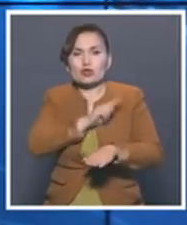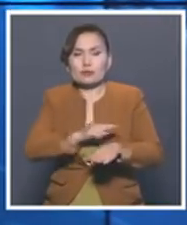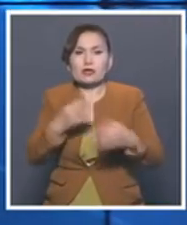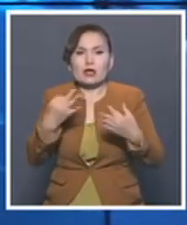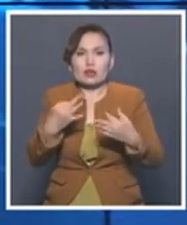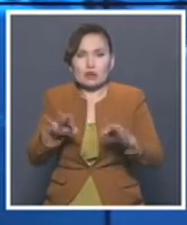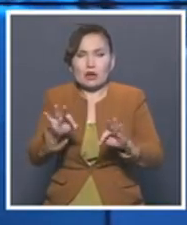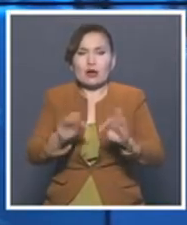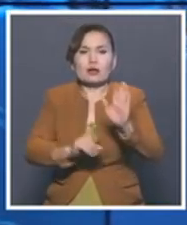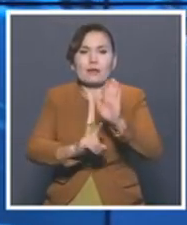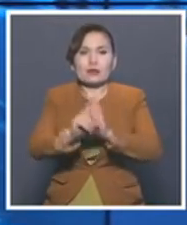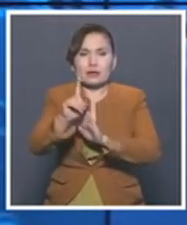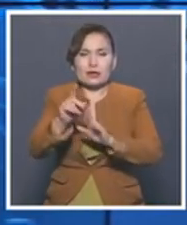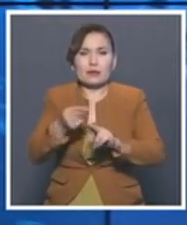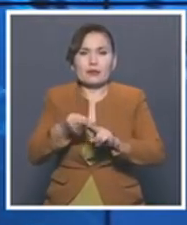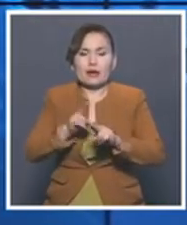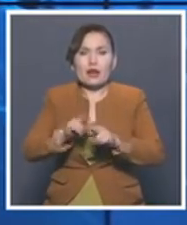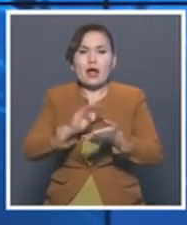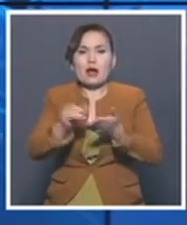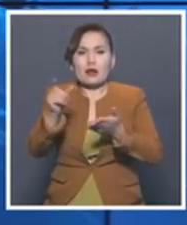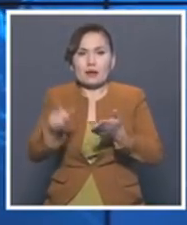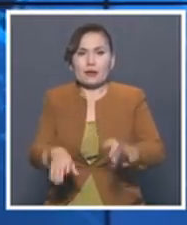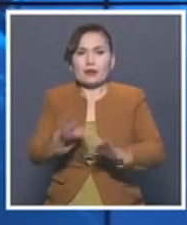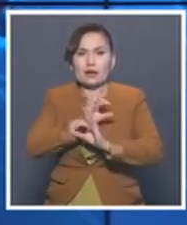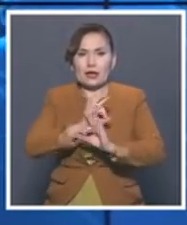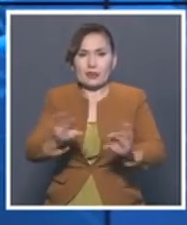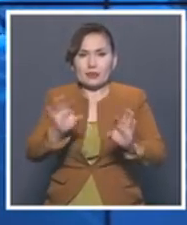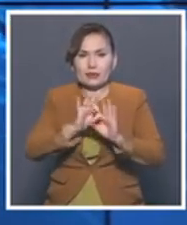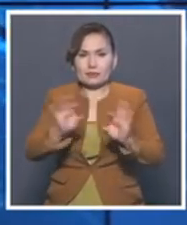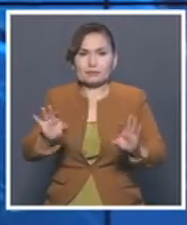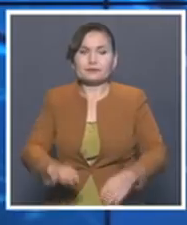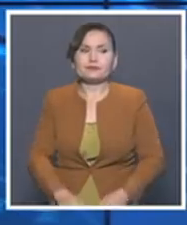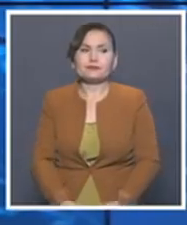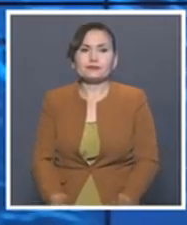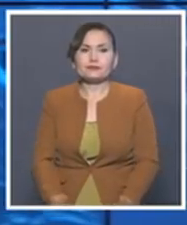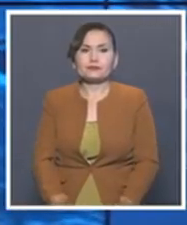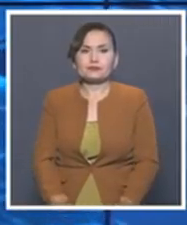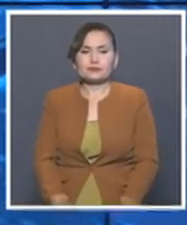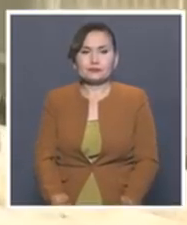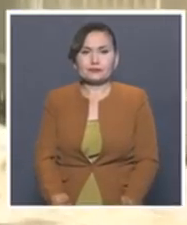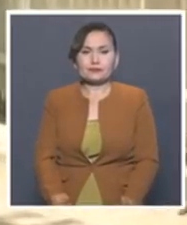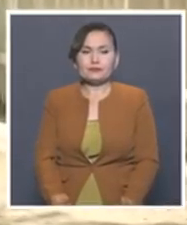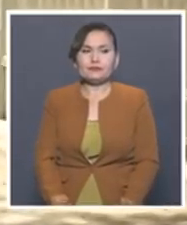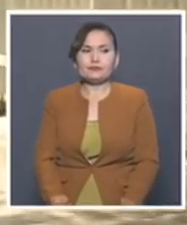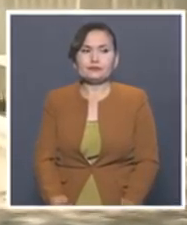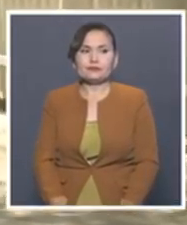жұмысына рұқсат берілді. Эпидахуалды әріптесім Жандос Темірғали айтсын.